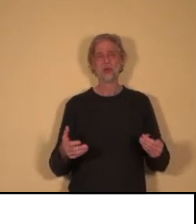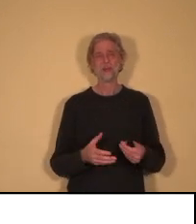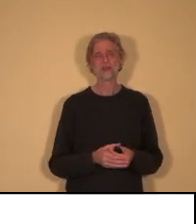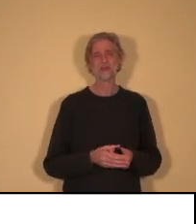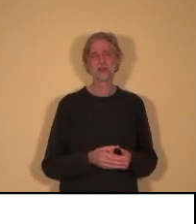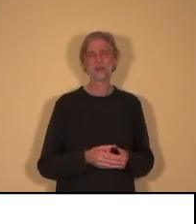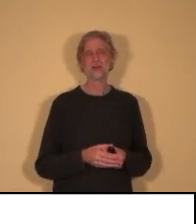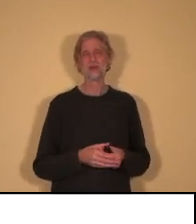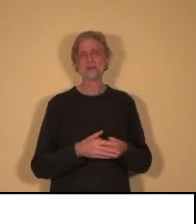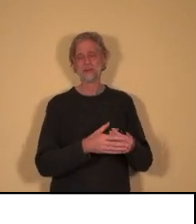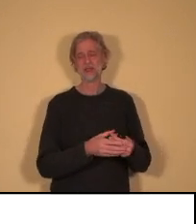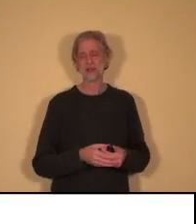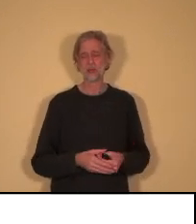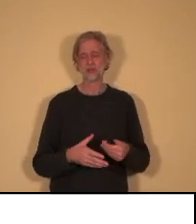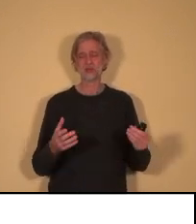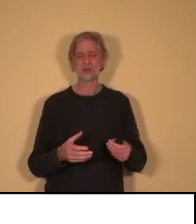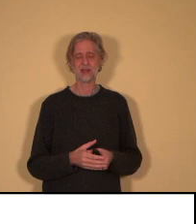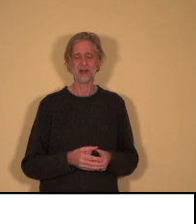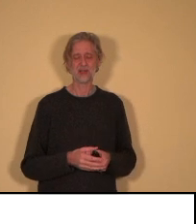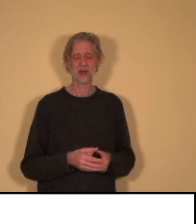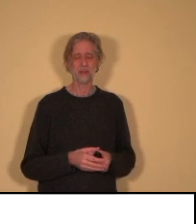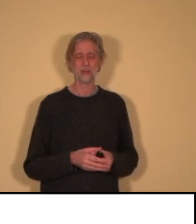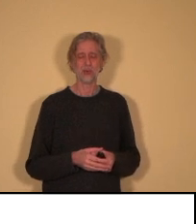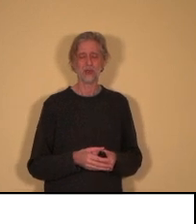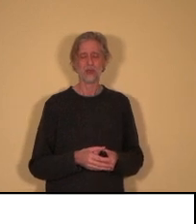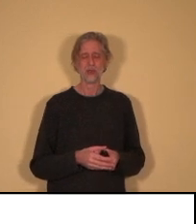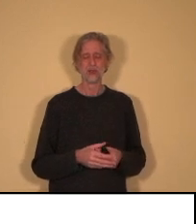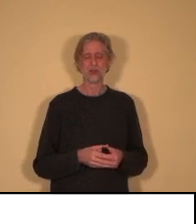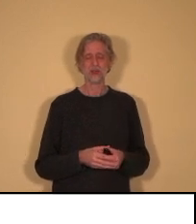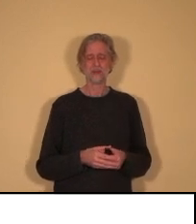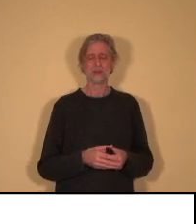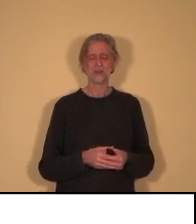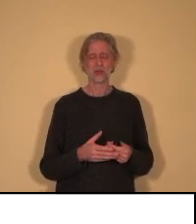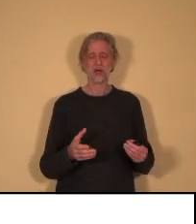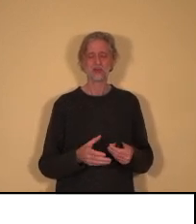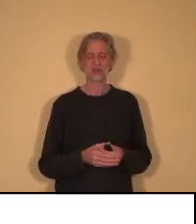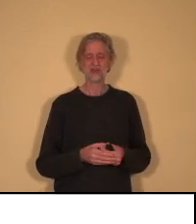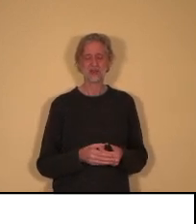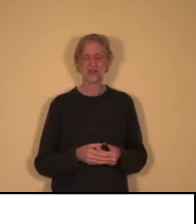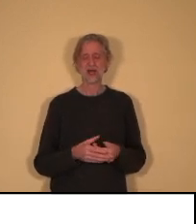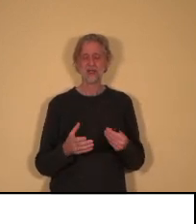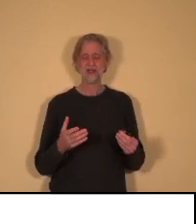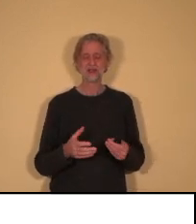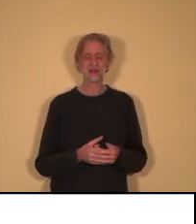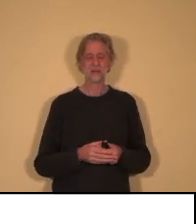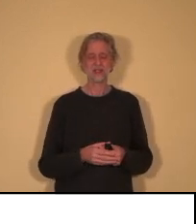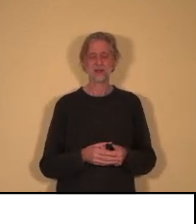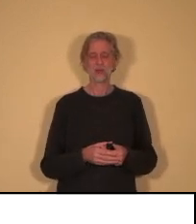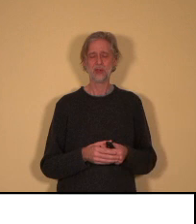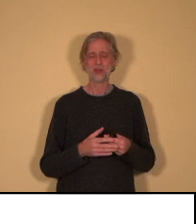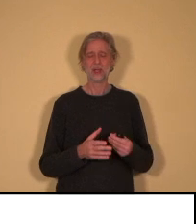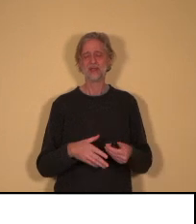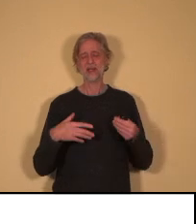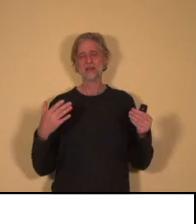die Molmasse von unserem Methanol, das sind 32 Gramm pro Mol. Also das heißt, ein Liter